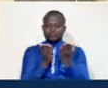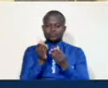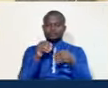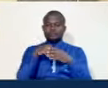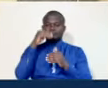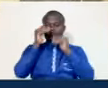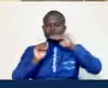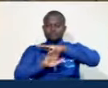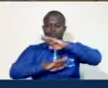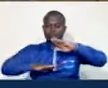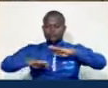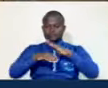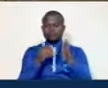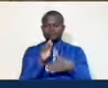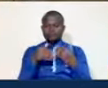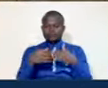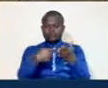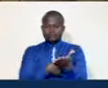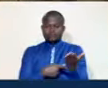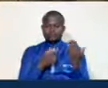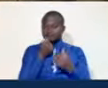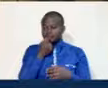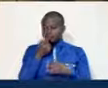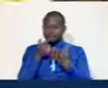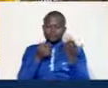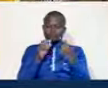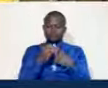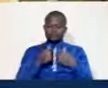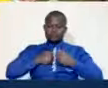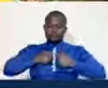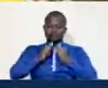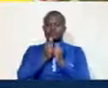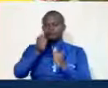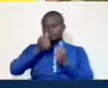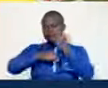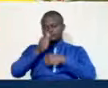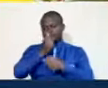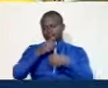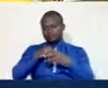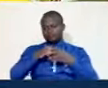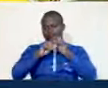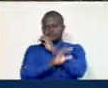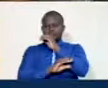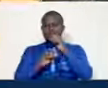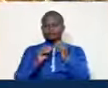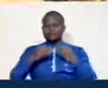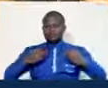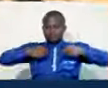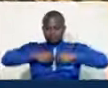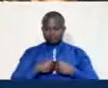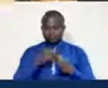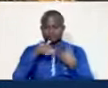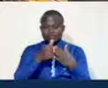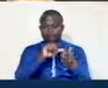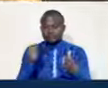mu nzego z'ibanze, serivisi z'ubuvuzi, imiti gakondo ndetse n'ibyo bikorerwa mu gihugu birimo imyambaro, inkweto, imitako